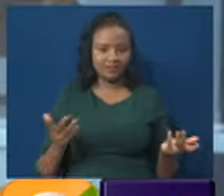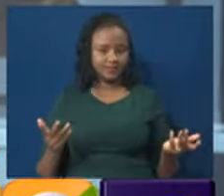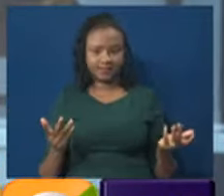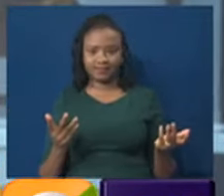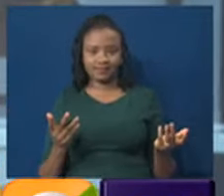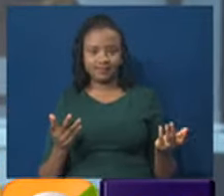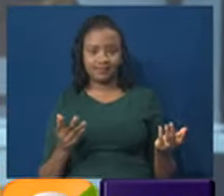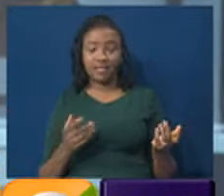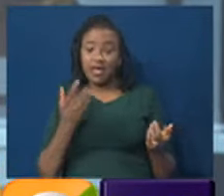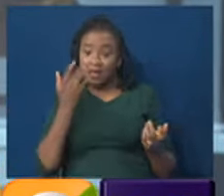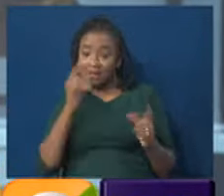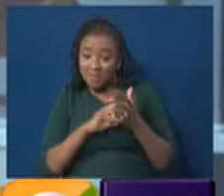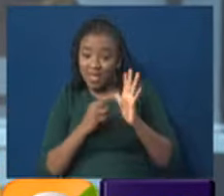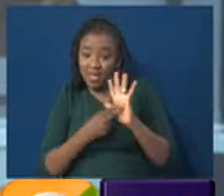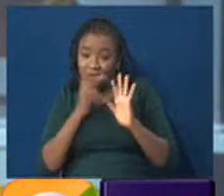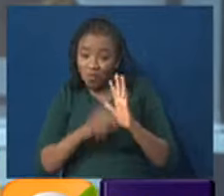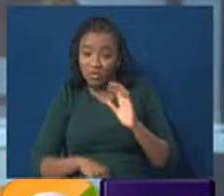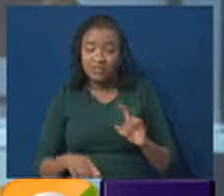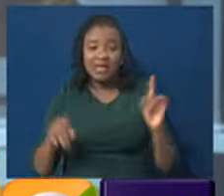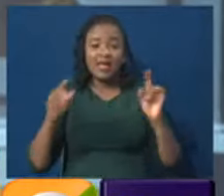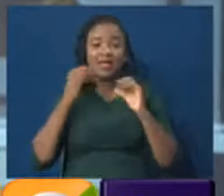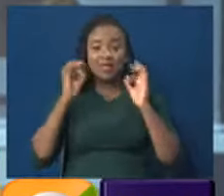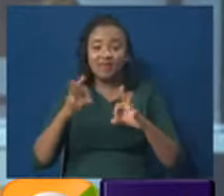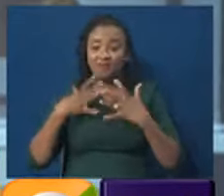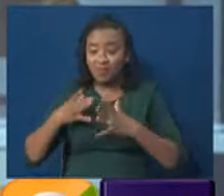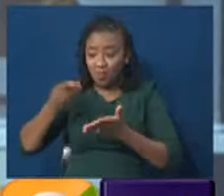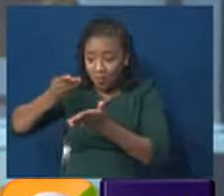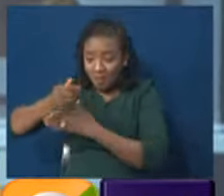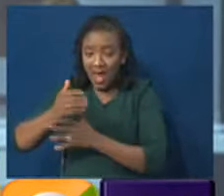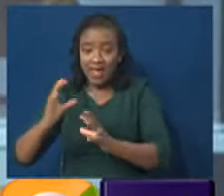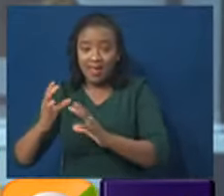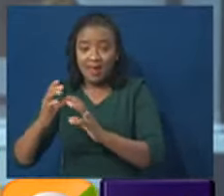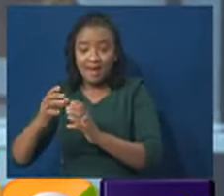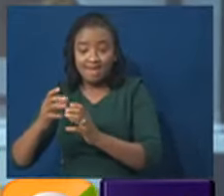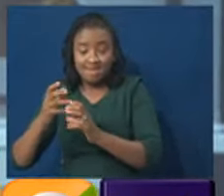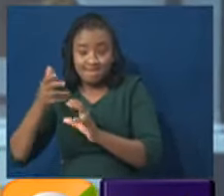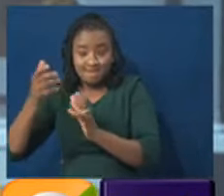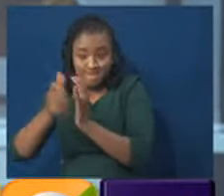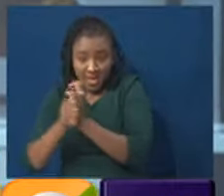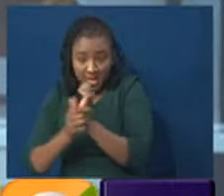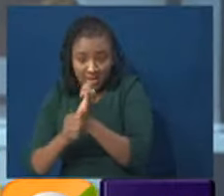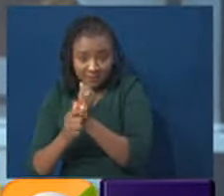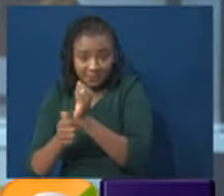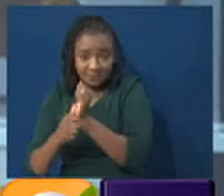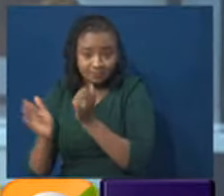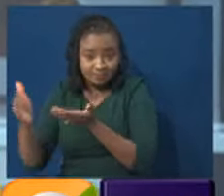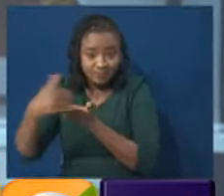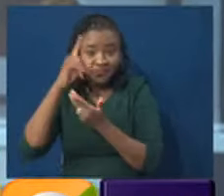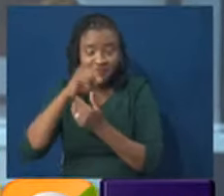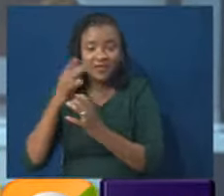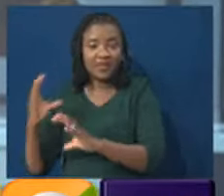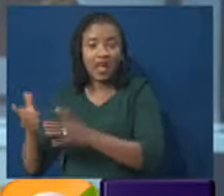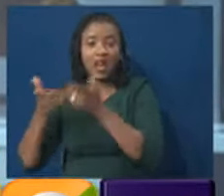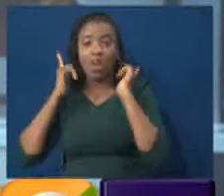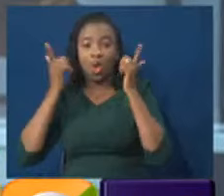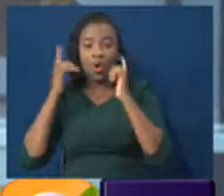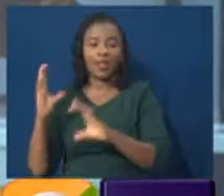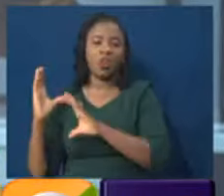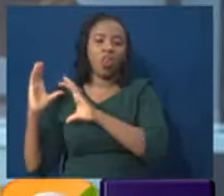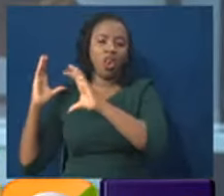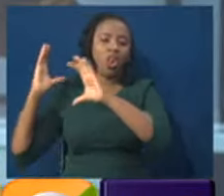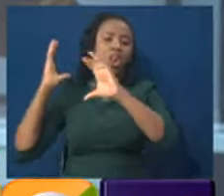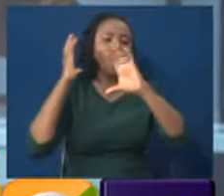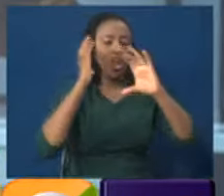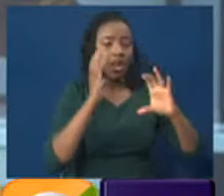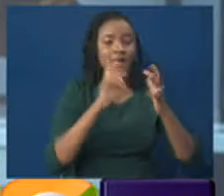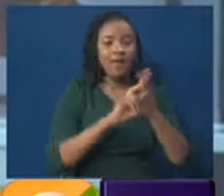mafuta. Ina maana kwa wale wanaonunua mahindi kuyasafirisha mahali fulani, yale mafuta ya lori yatapanda. Kwa wale wasagaji